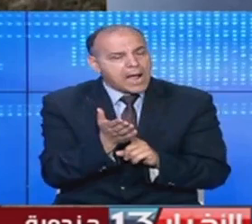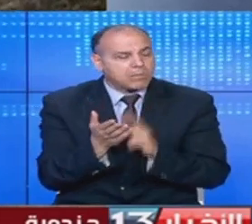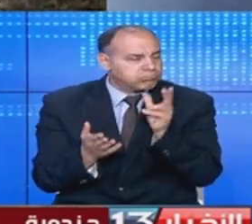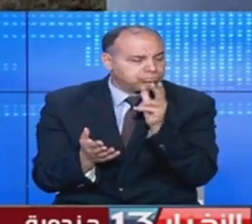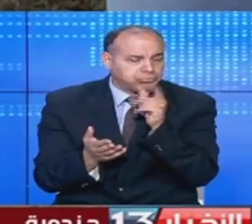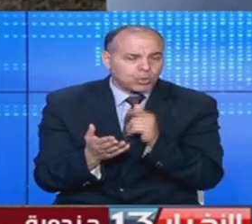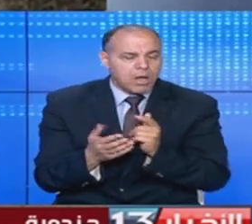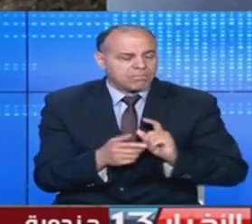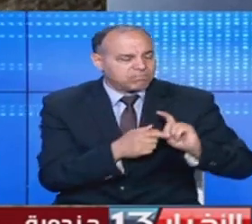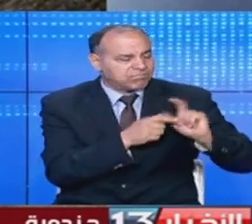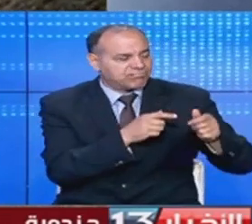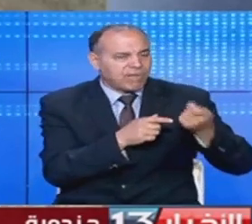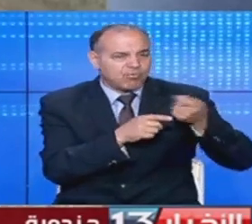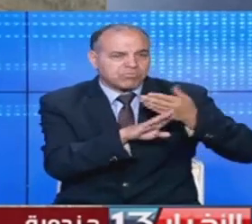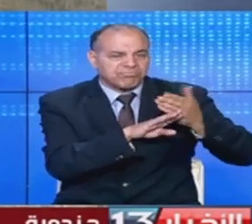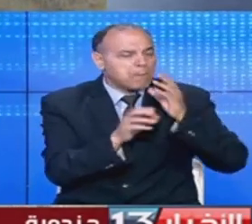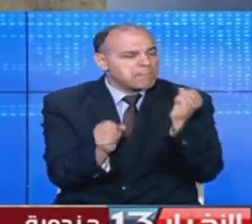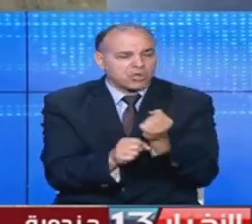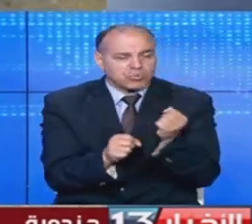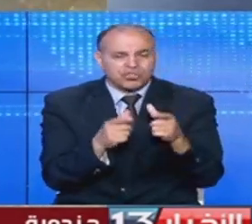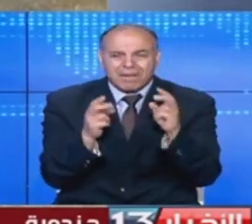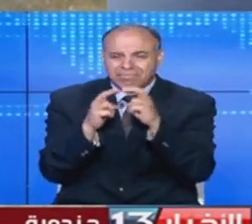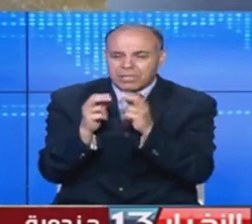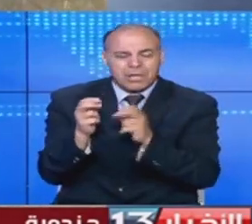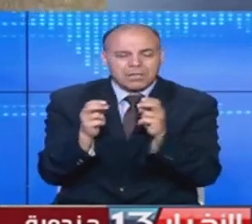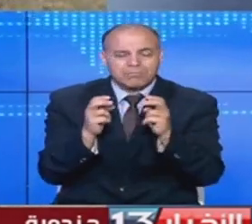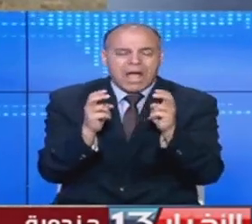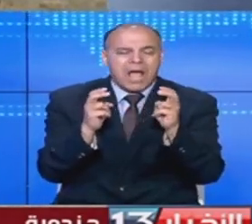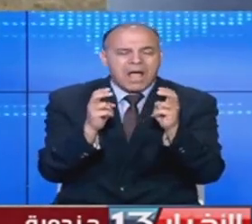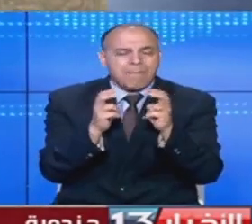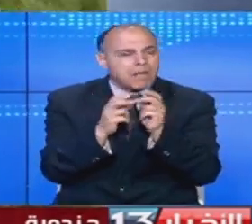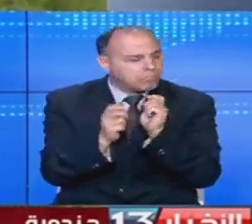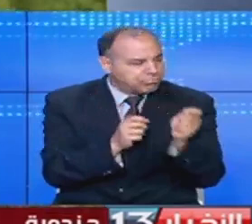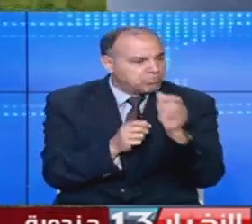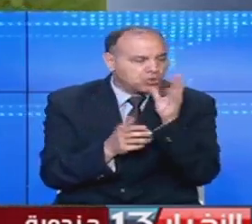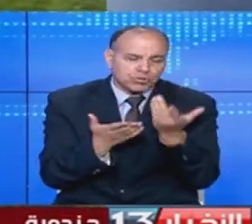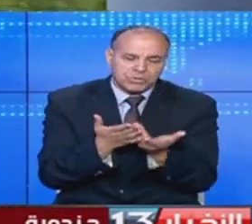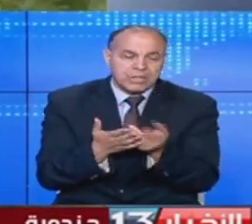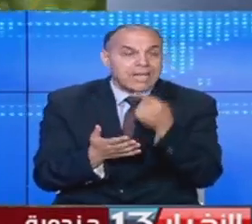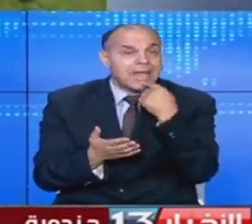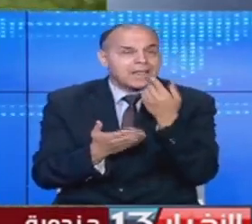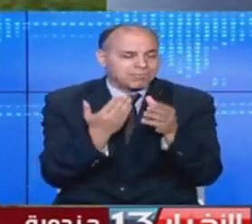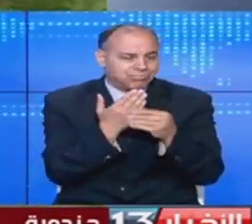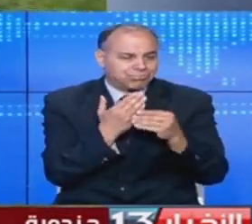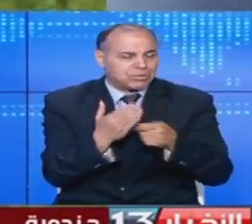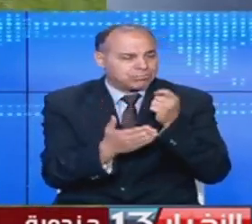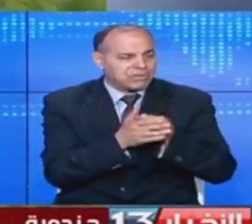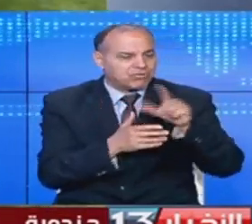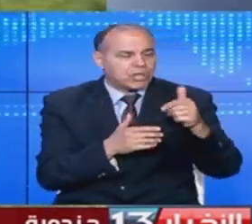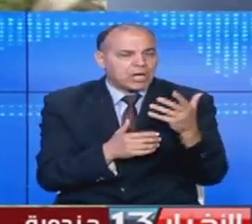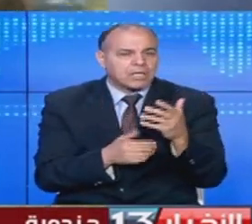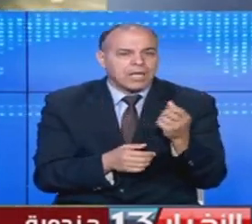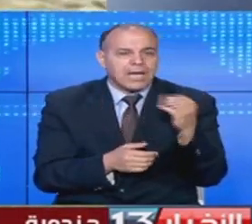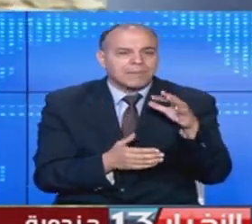عجزها عن تسديد ما تخلد بذمتها لدى شركة تونسية للكهرباء والغاز والتي تطالبها بتسديد معلوم شهري يقدر